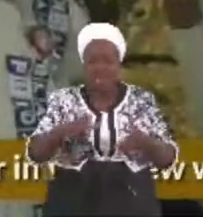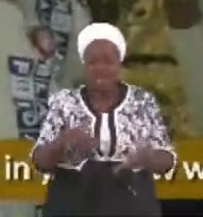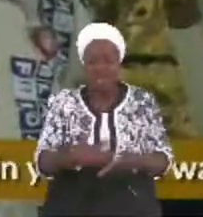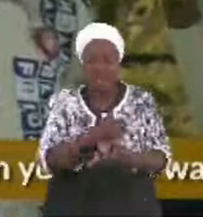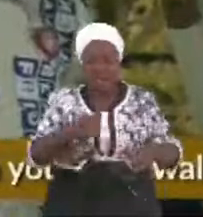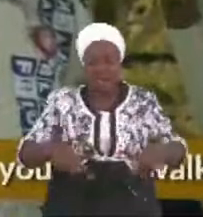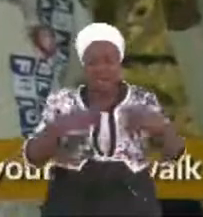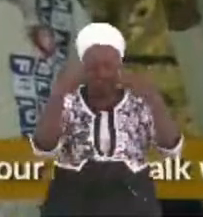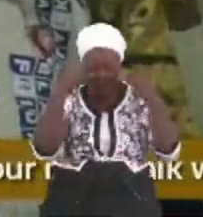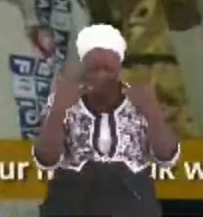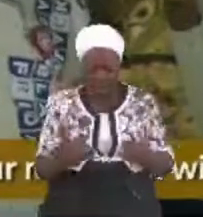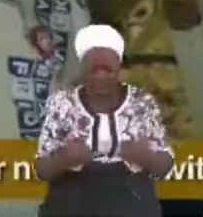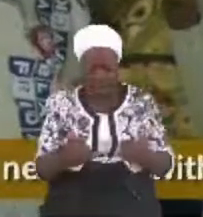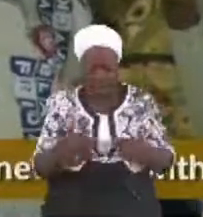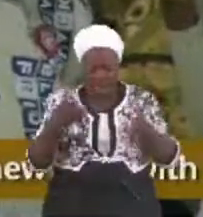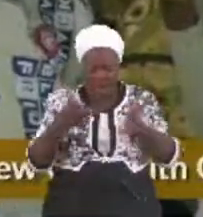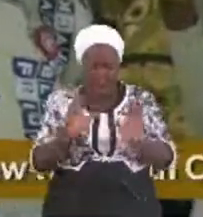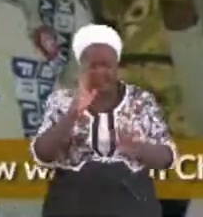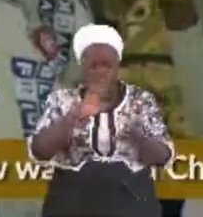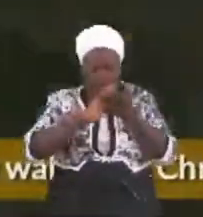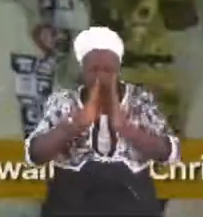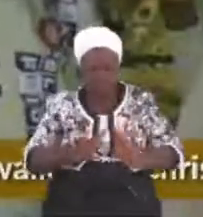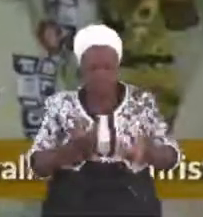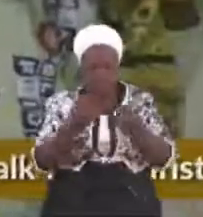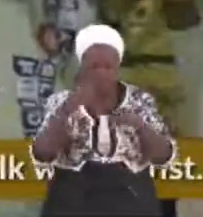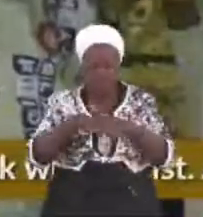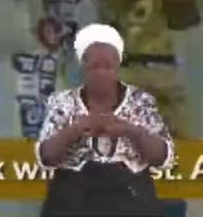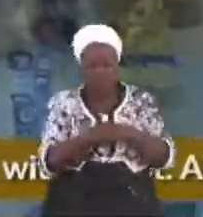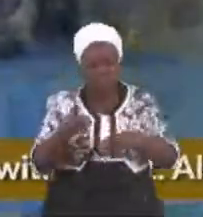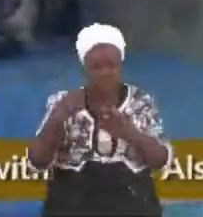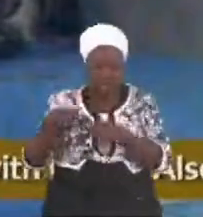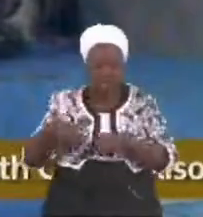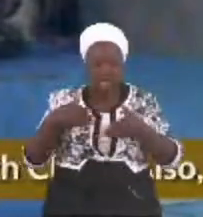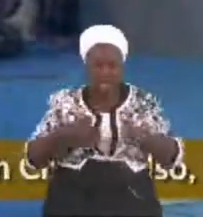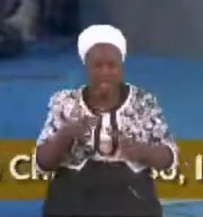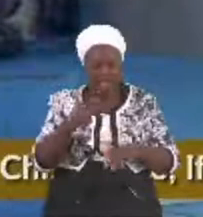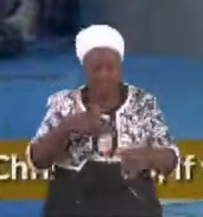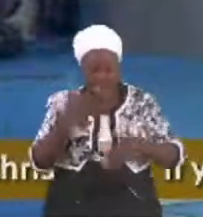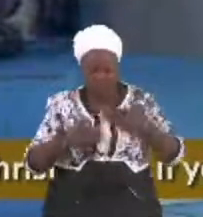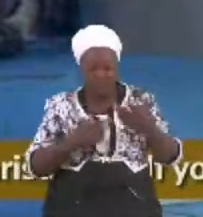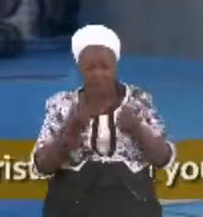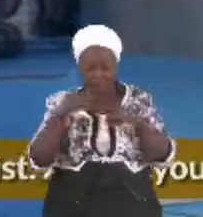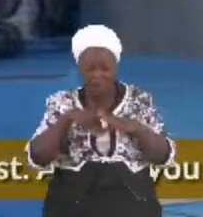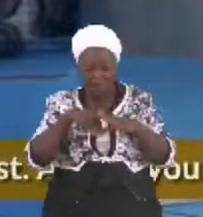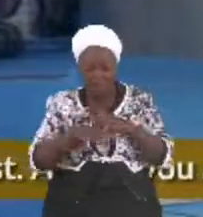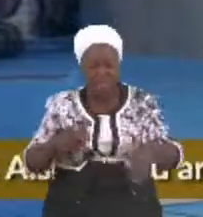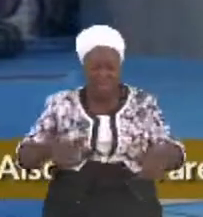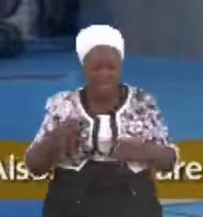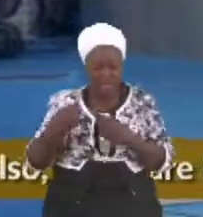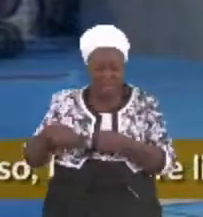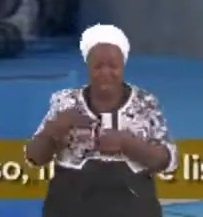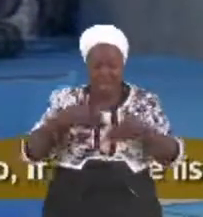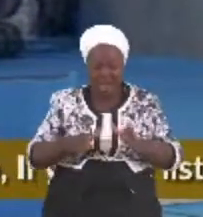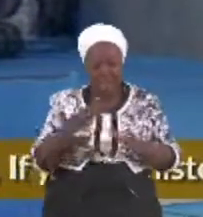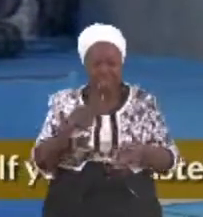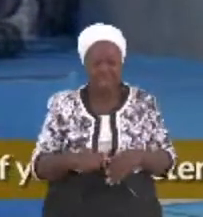vie maintenant. Que ta paix vienne dans leur cœur. Que ta joie vienne dans leur cœur. Que